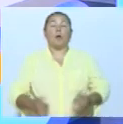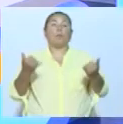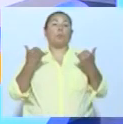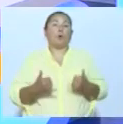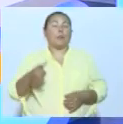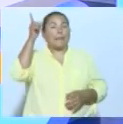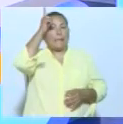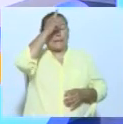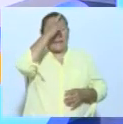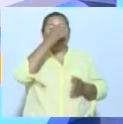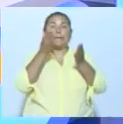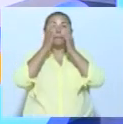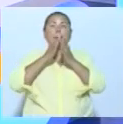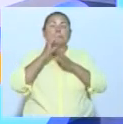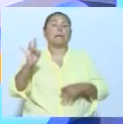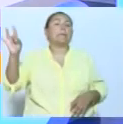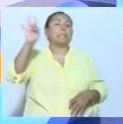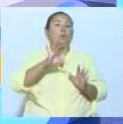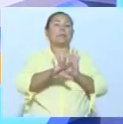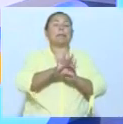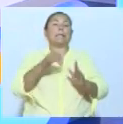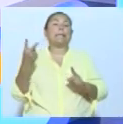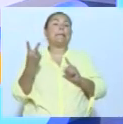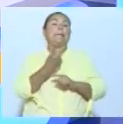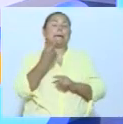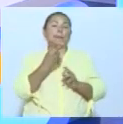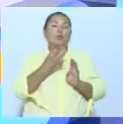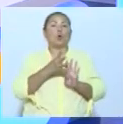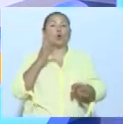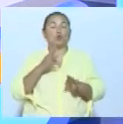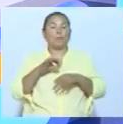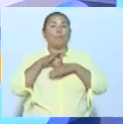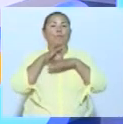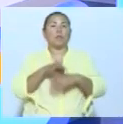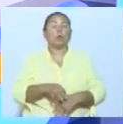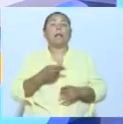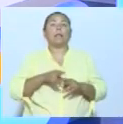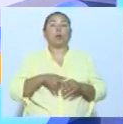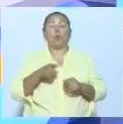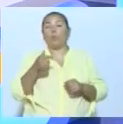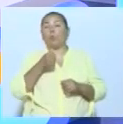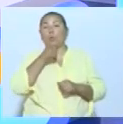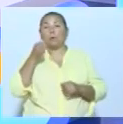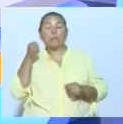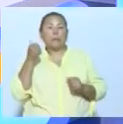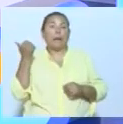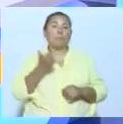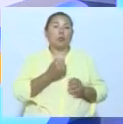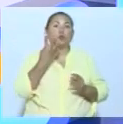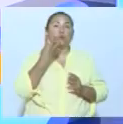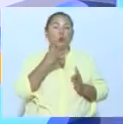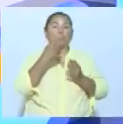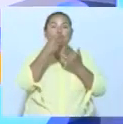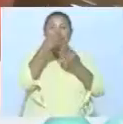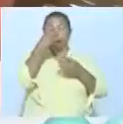Бүгін Иран Ислам Республикасында президент сайлауының екінші кезеңі өткізіп жатыр. Өйткені өткен аптадағы сайлауда 4 кандидаттың біреуі